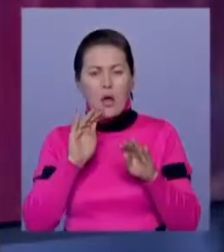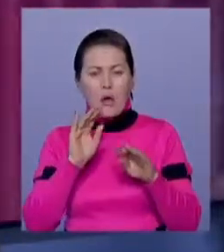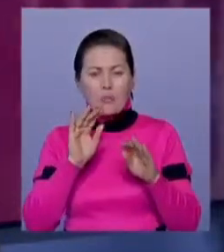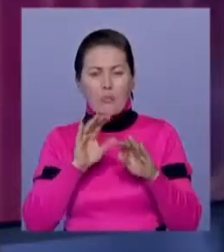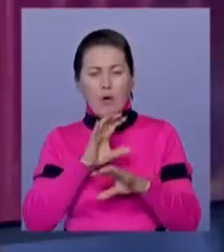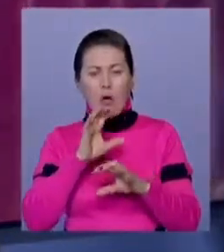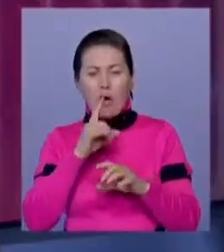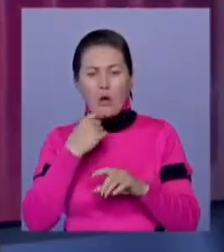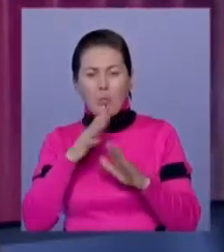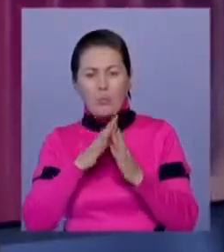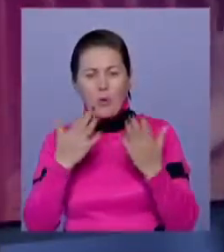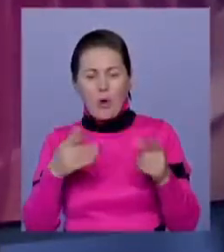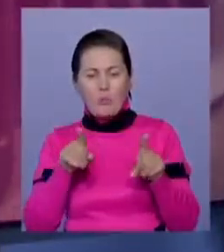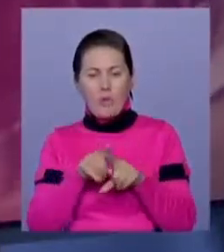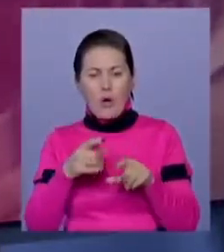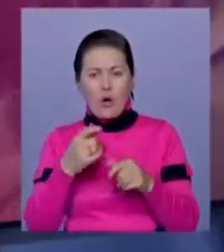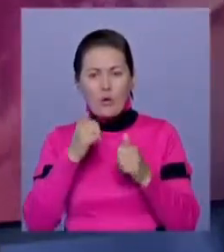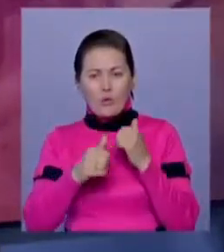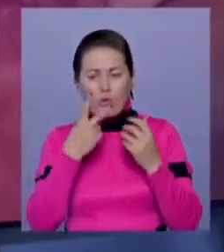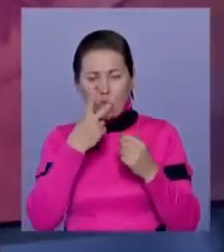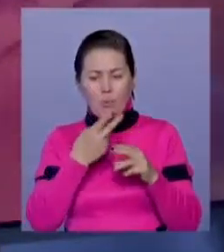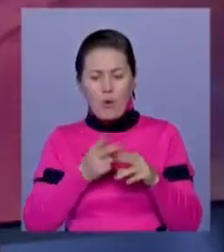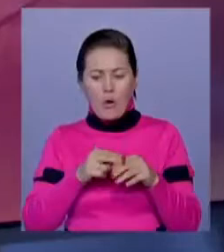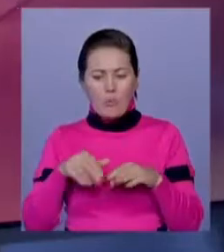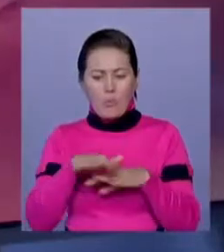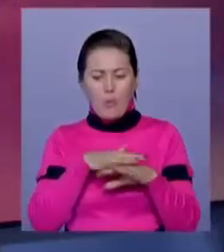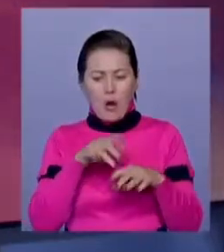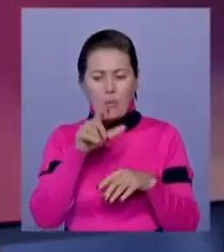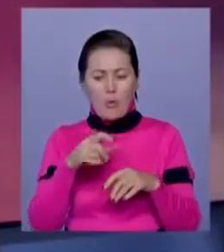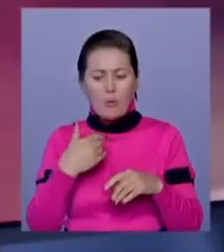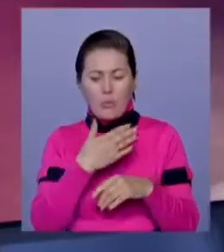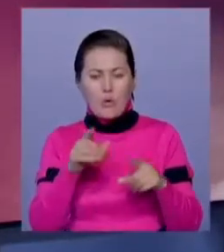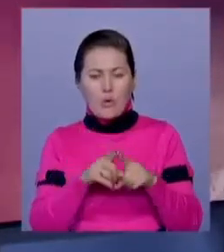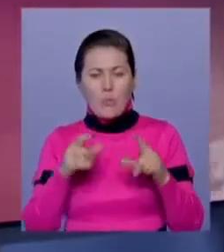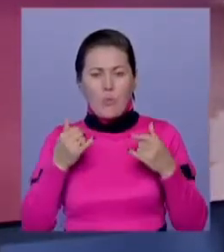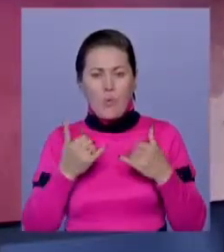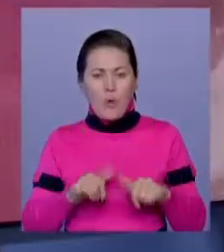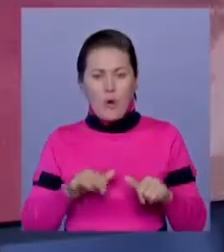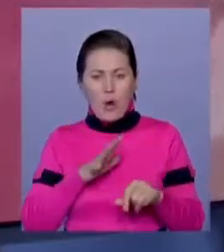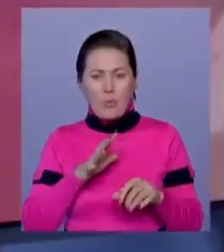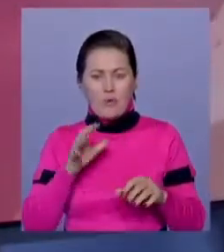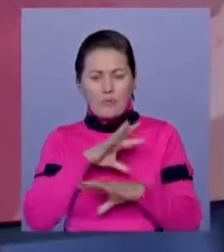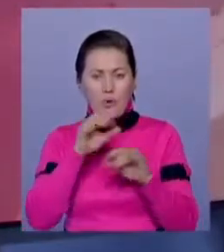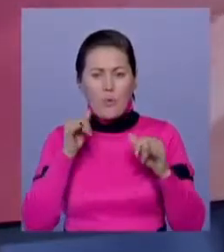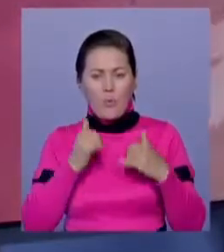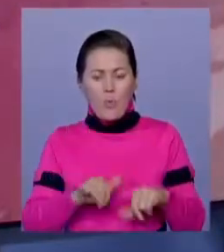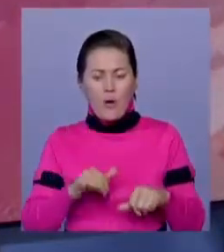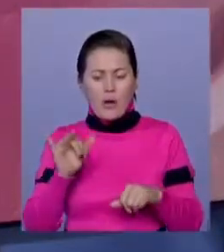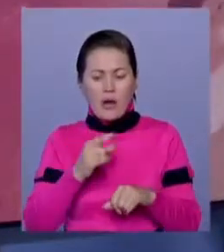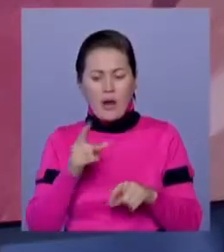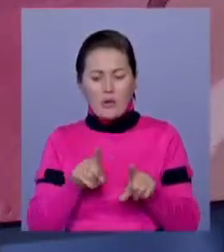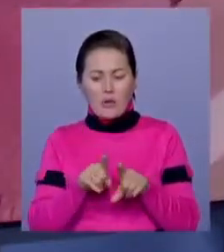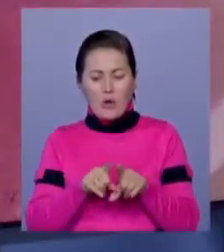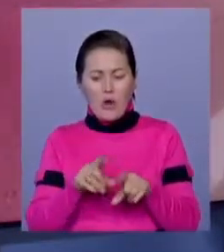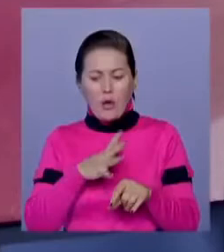Қызыл кітапқа енген қанатты күнде көре бермейтін жолаушылар мұндай көрініске тамсанып мәресәре болды. Ал бір қазан